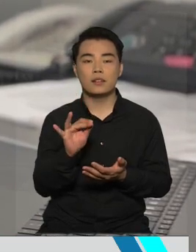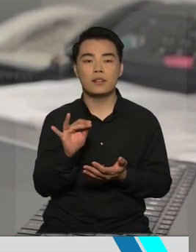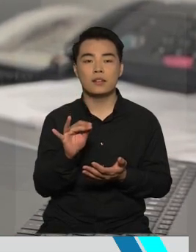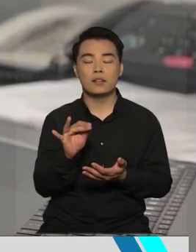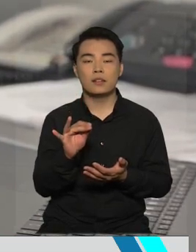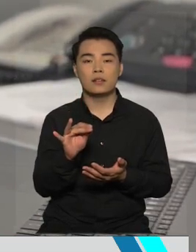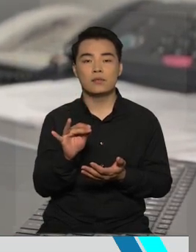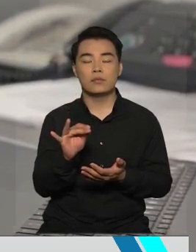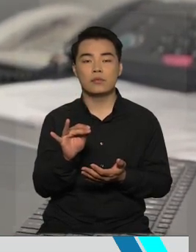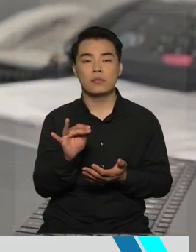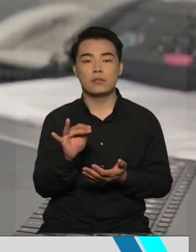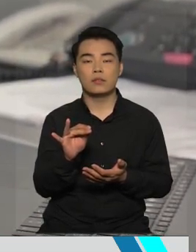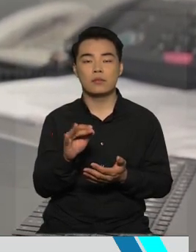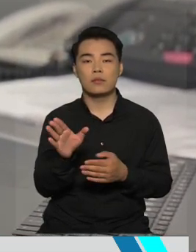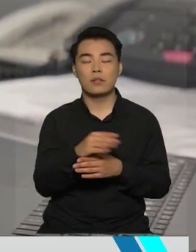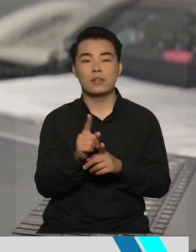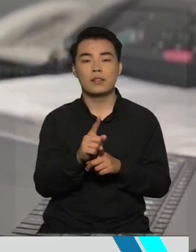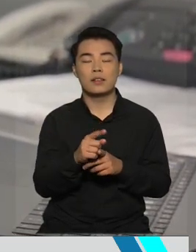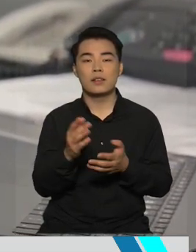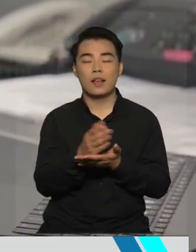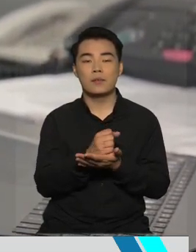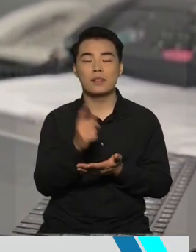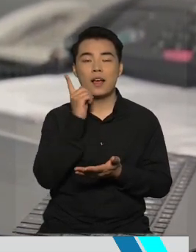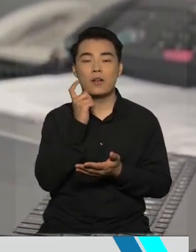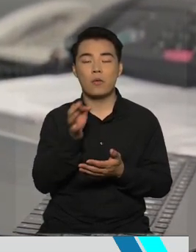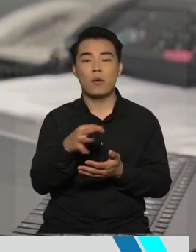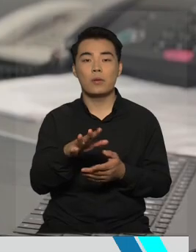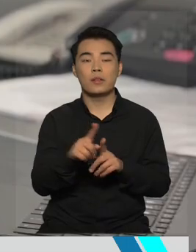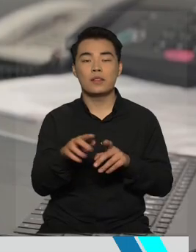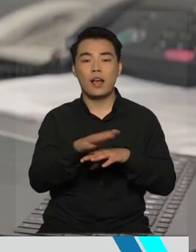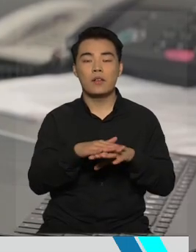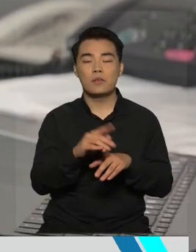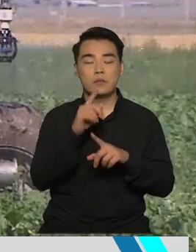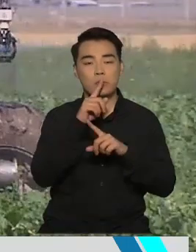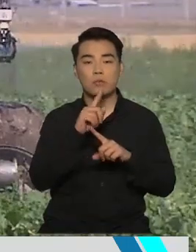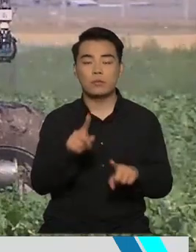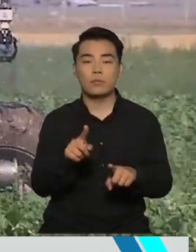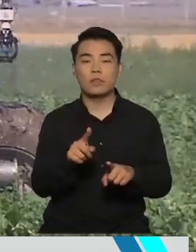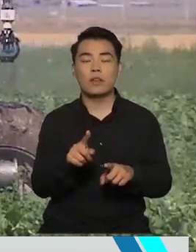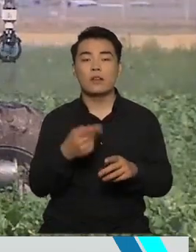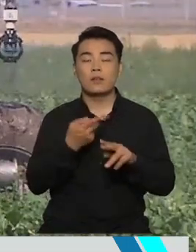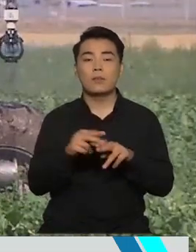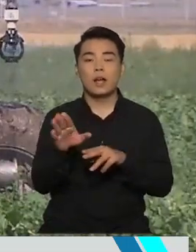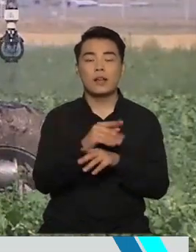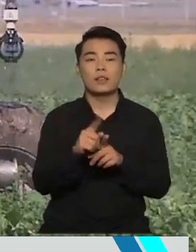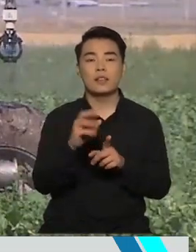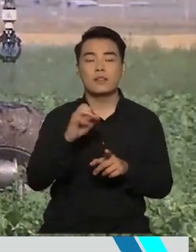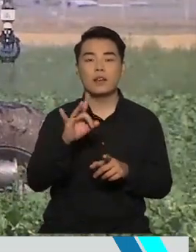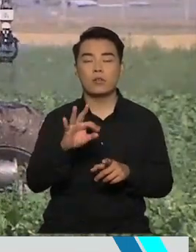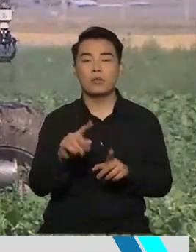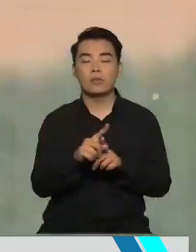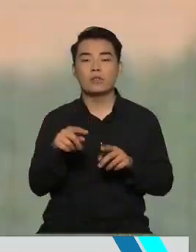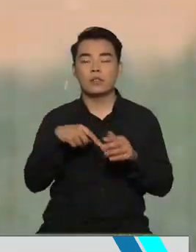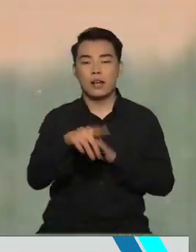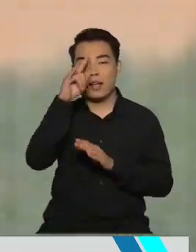бы с обеспечением сахара области, населения области не должно возникнуть. Тонна сахарной свеклы на казахстанском